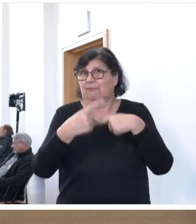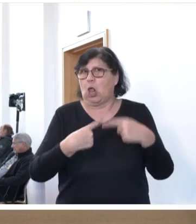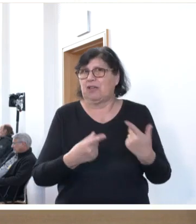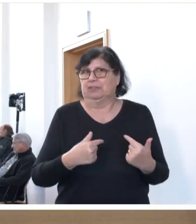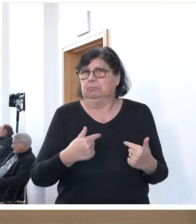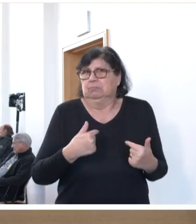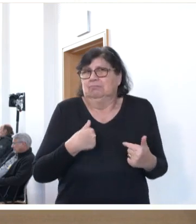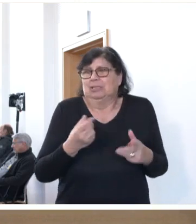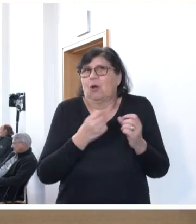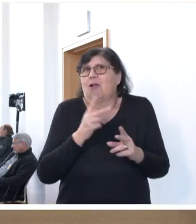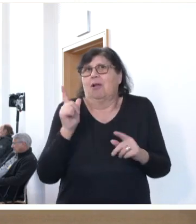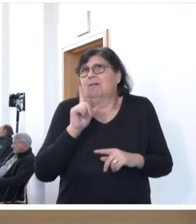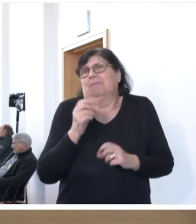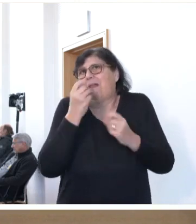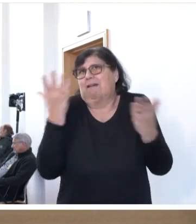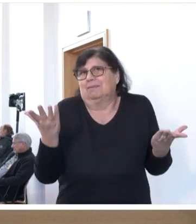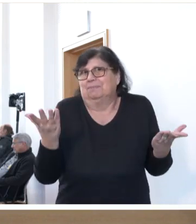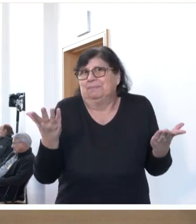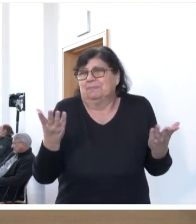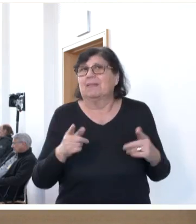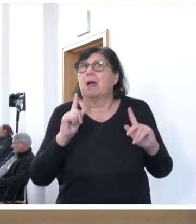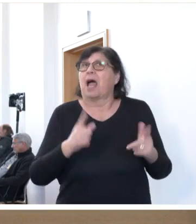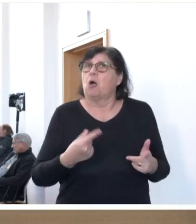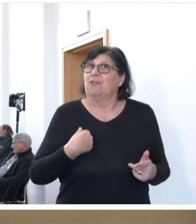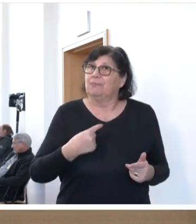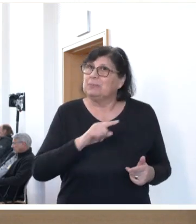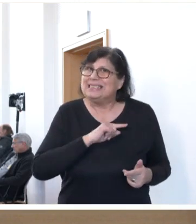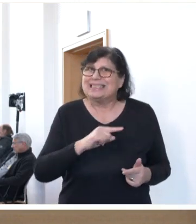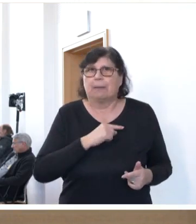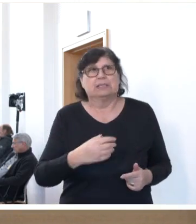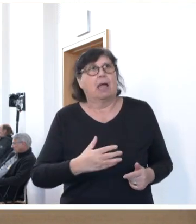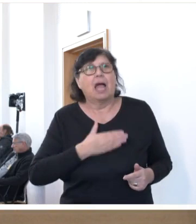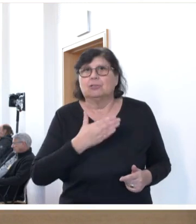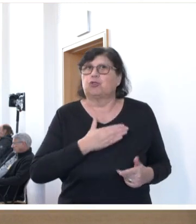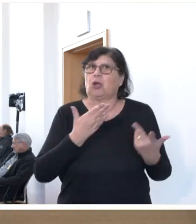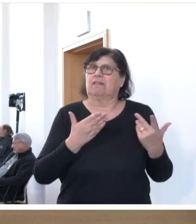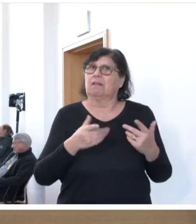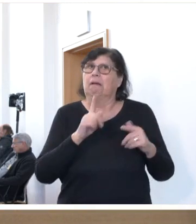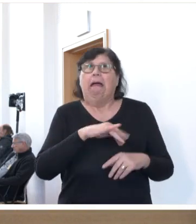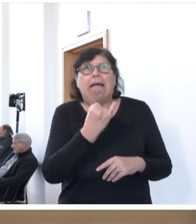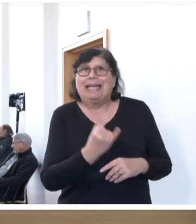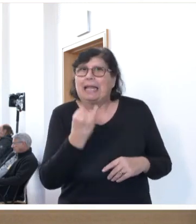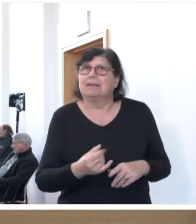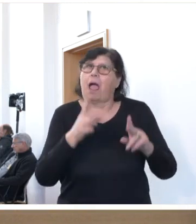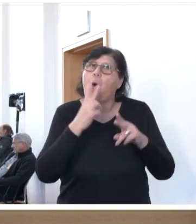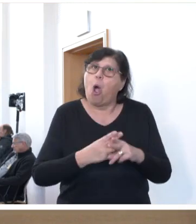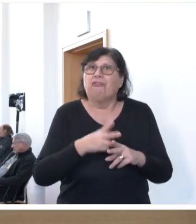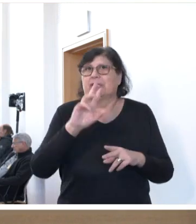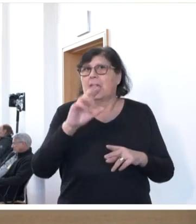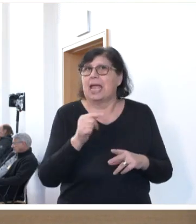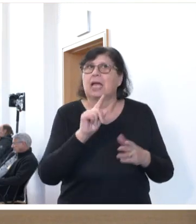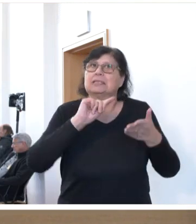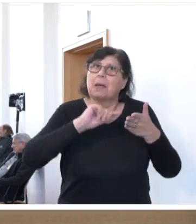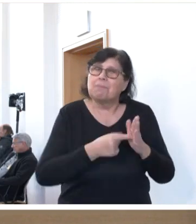unbedingt. Ebenso erschreckend war es für mich zu erkennen, dass die Kinder sehr oft das erste Mal in der Kita